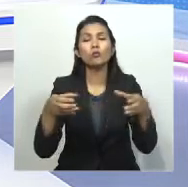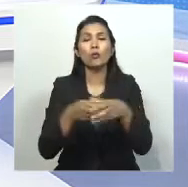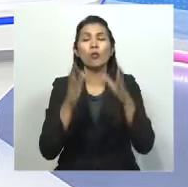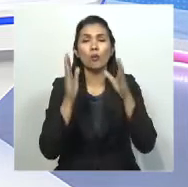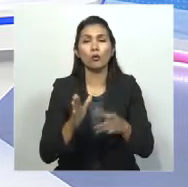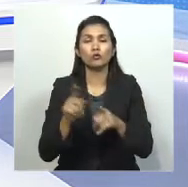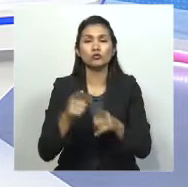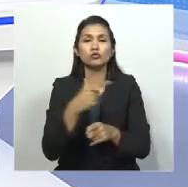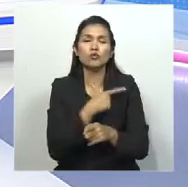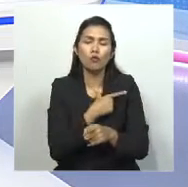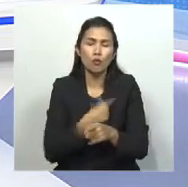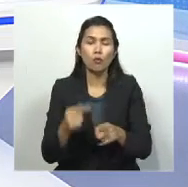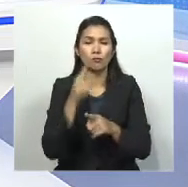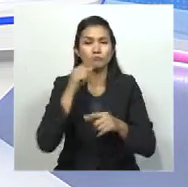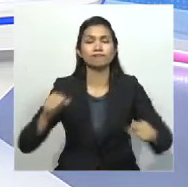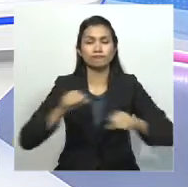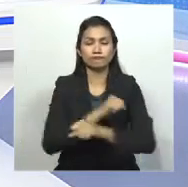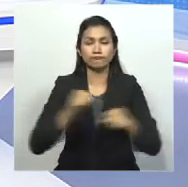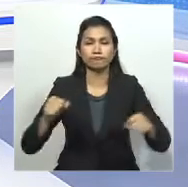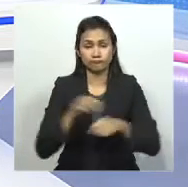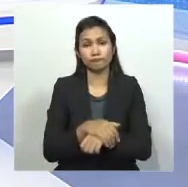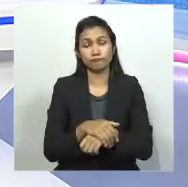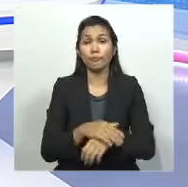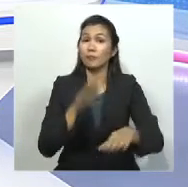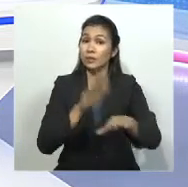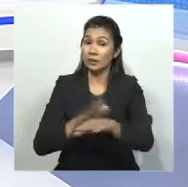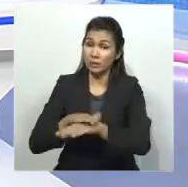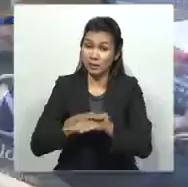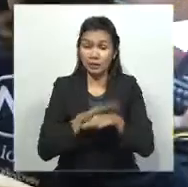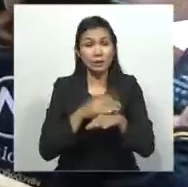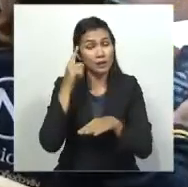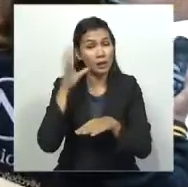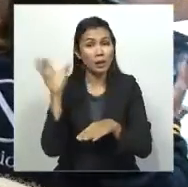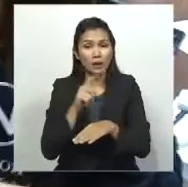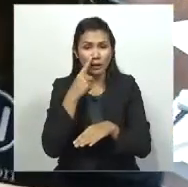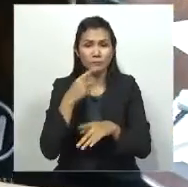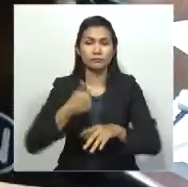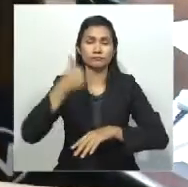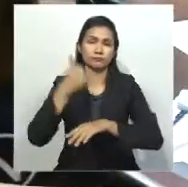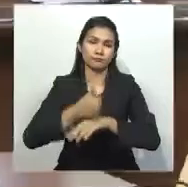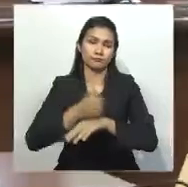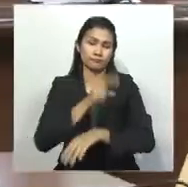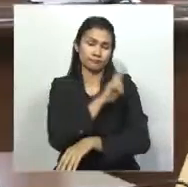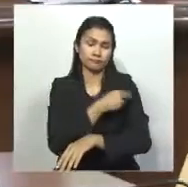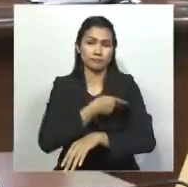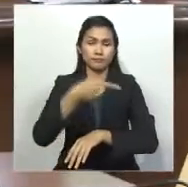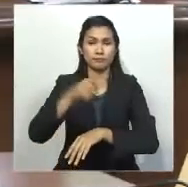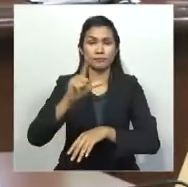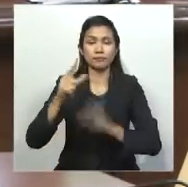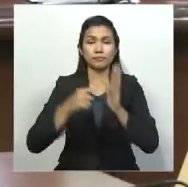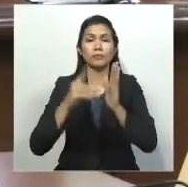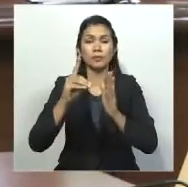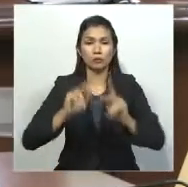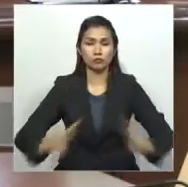คนที่ชอบออกกำลังกายกลางแจ้งค่ะคำเตือนดังกล่าวนะคะก็มาจากนายแพทย์สุขุมกาญจนพิมายปลัดกระทรวงสาธารณ